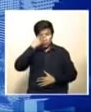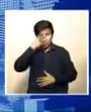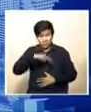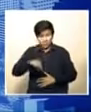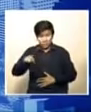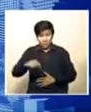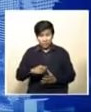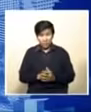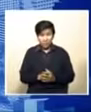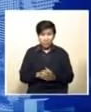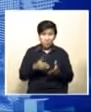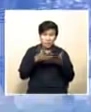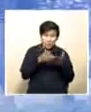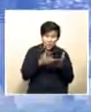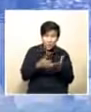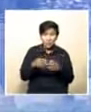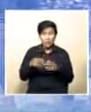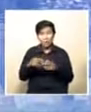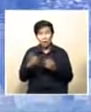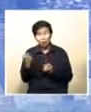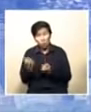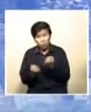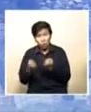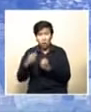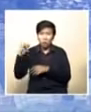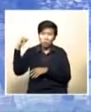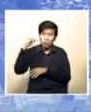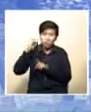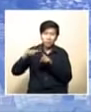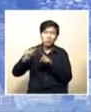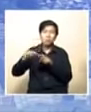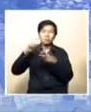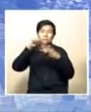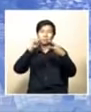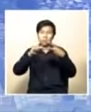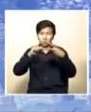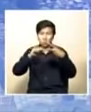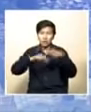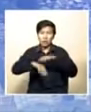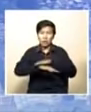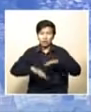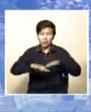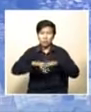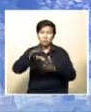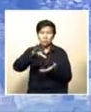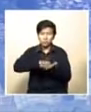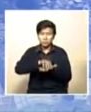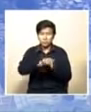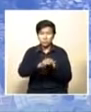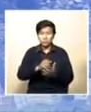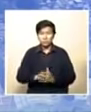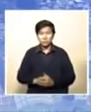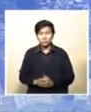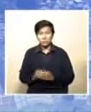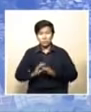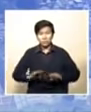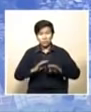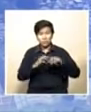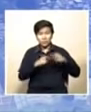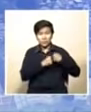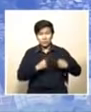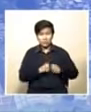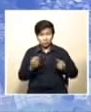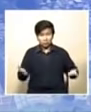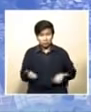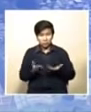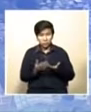ในจุดที่กำหนดนะครับอันนี้เป็นสาระหลักสำคัญที่ปฏิบัติเสมอเหมือนกันครับส่วนที่สองครับทำอย่างไรไม่ให้เกิดการ